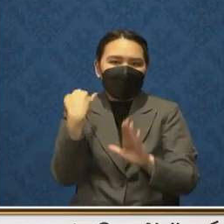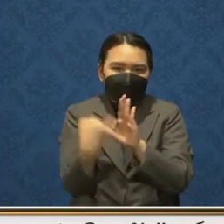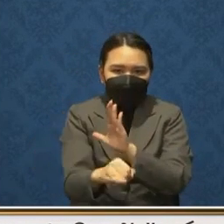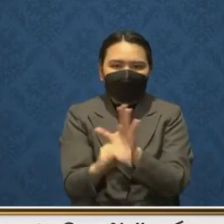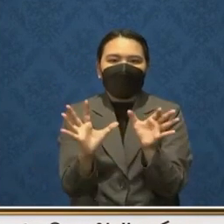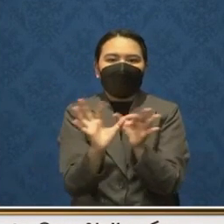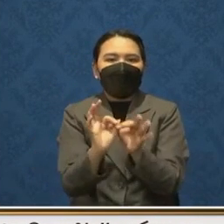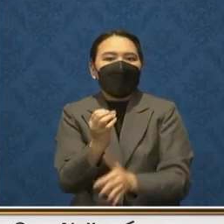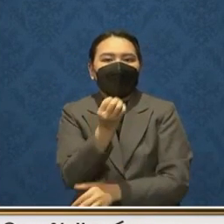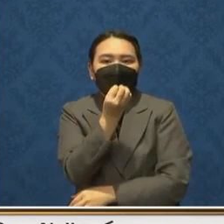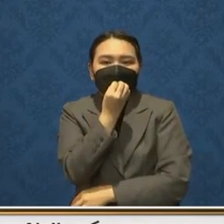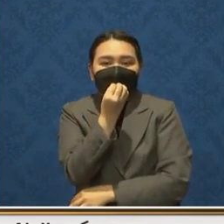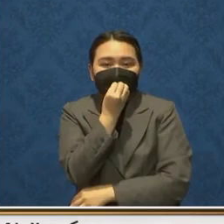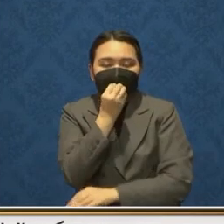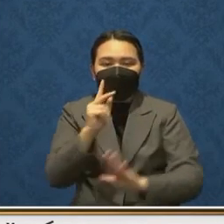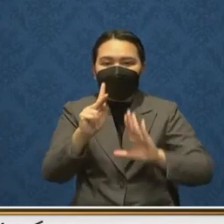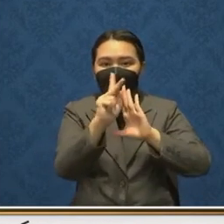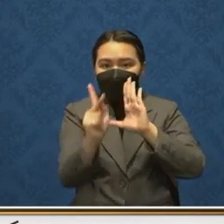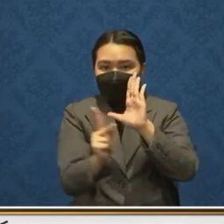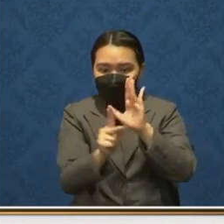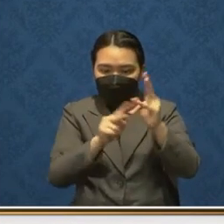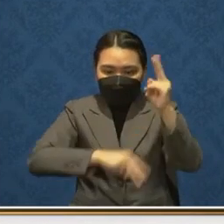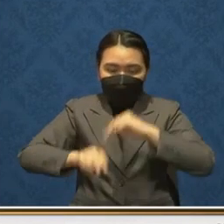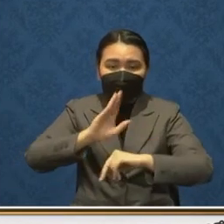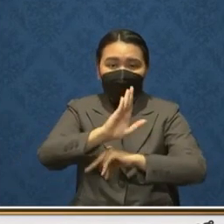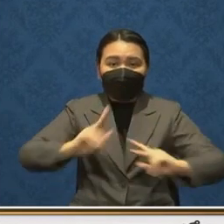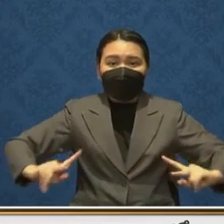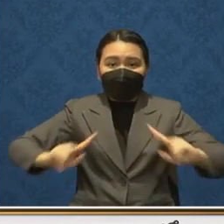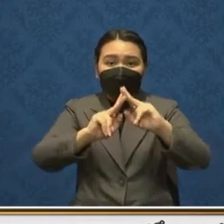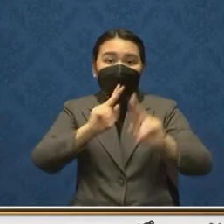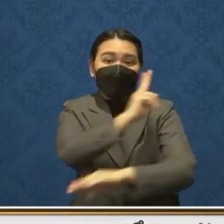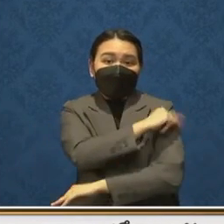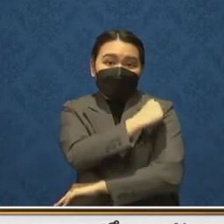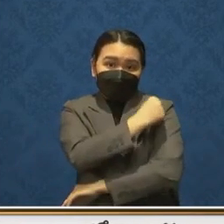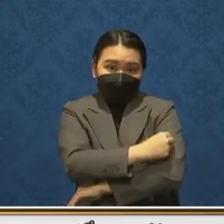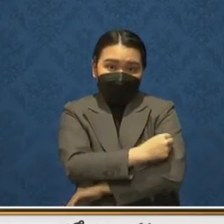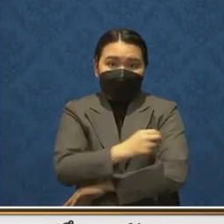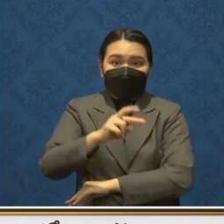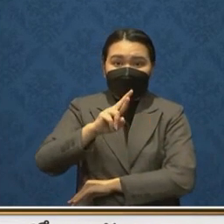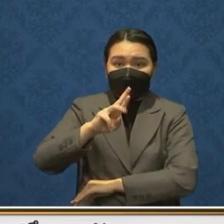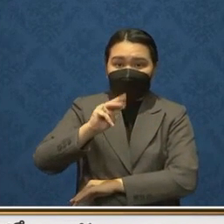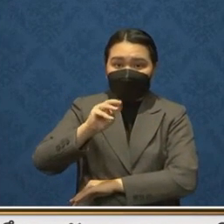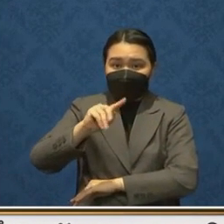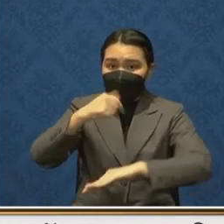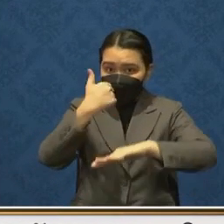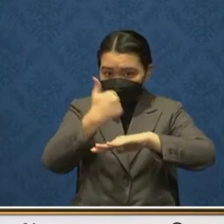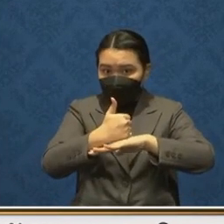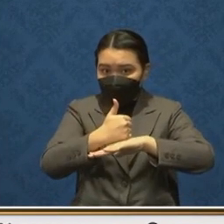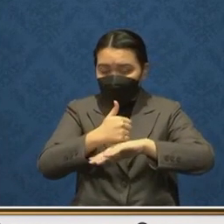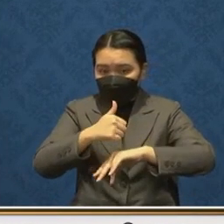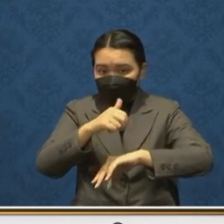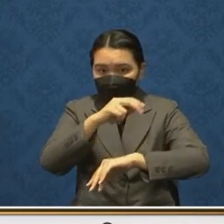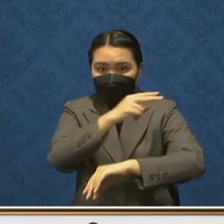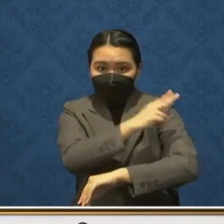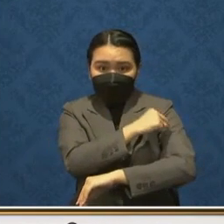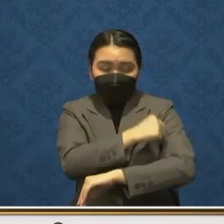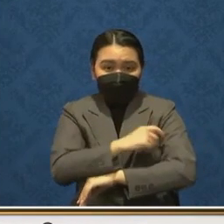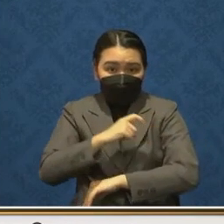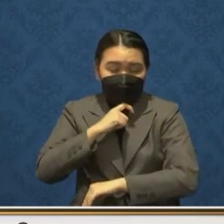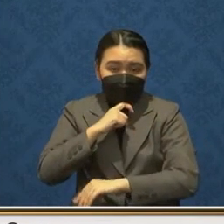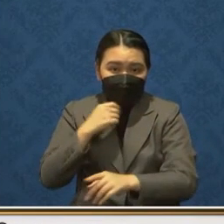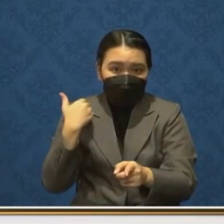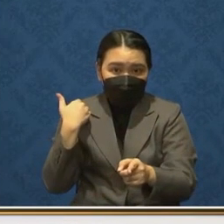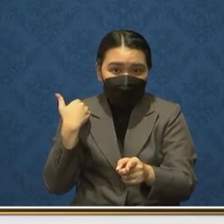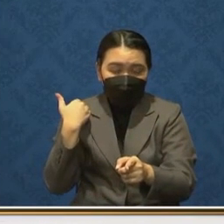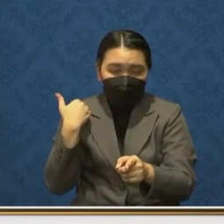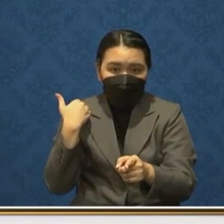กฎหมายดูแรกของกระสวงสาศุกฑ์ถ้าะปีาศุกฑ อยู่มั้ยถือวผมแจ้งคามนั่นถ้ไม่ายกั